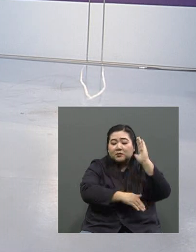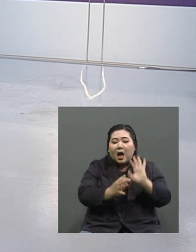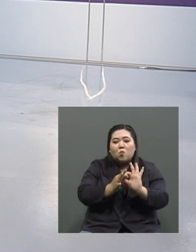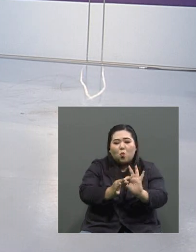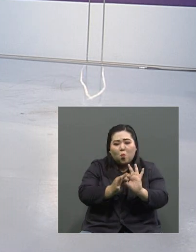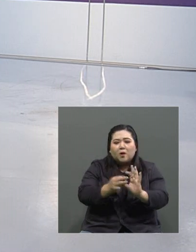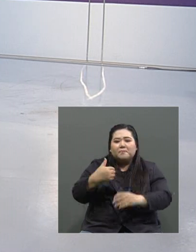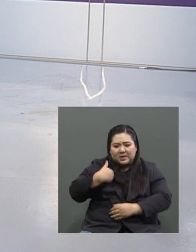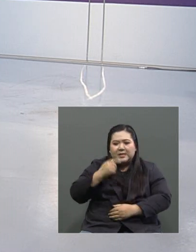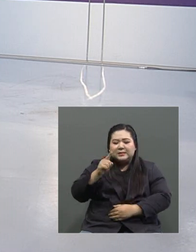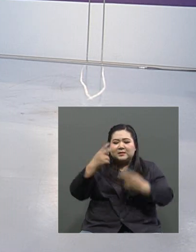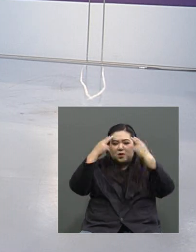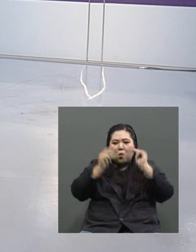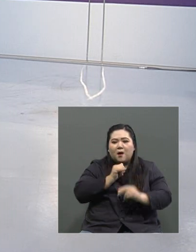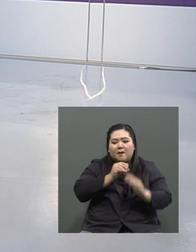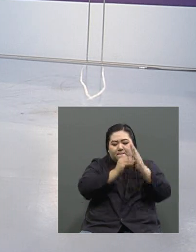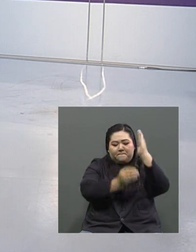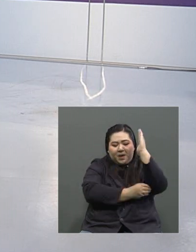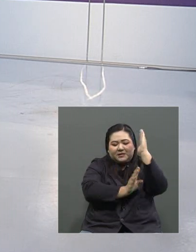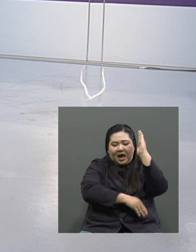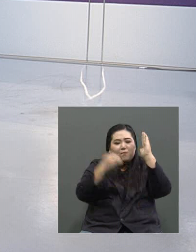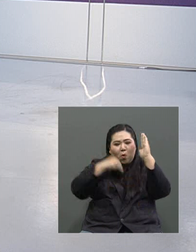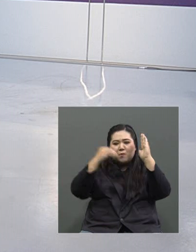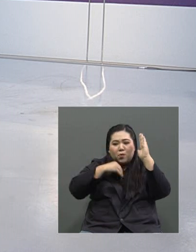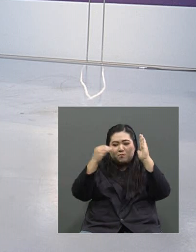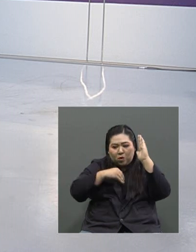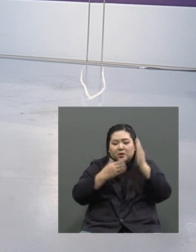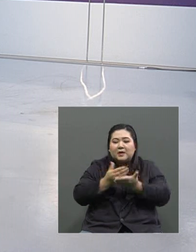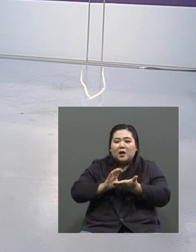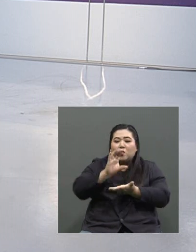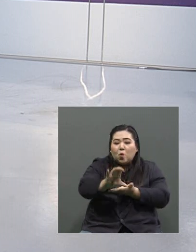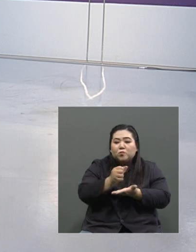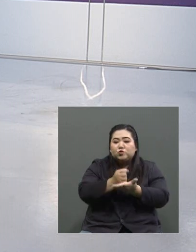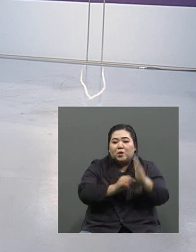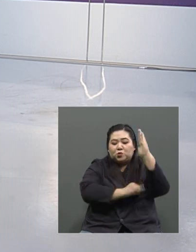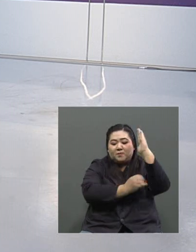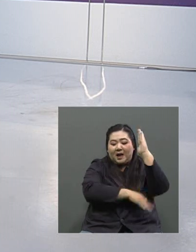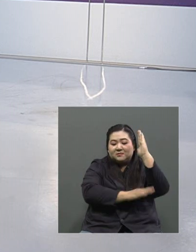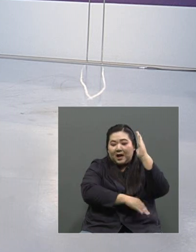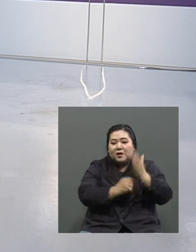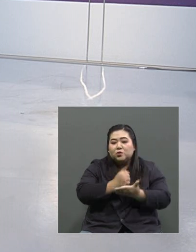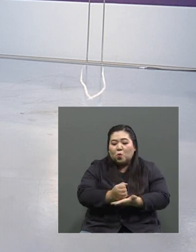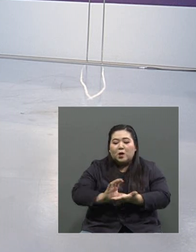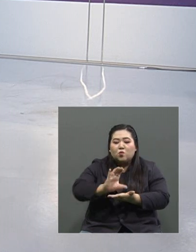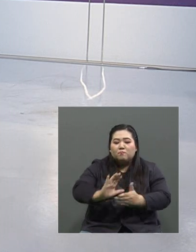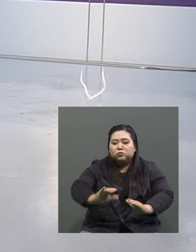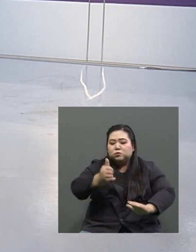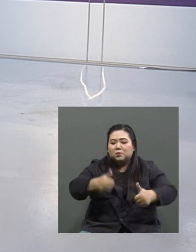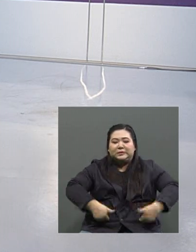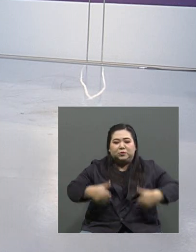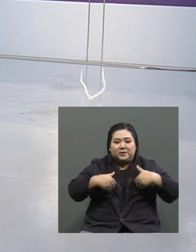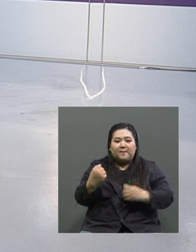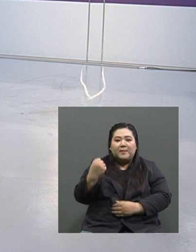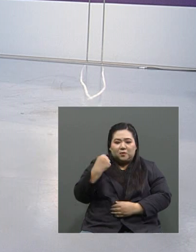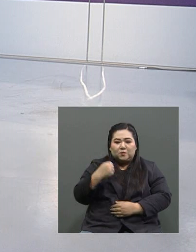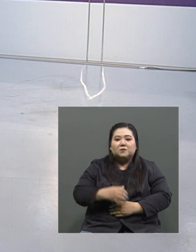ที่ภาคใต้หลายครั้งส่วนงบประมาณที่เอาลงไปก็เพื่อที่จะยกระดับคุณภาพชีวิตของคนในพื้นที่ภาคใต้ให้มีความมั่นคงครับทั้งหมด